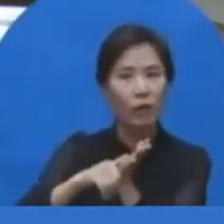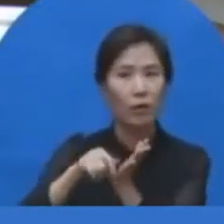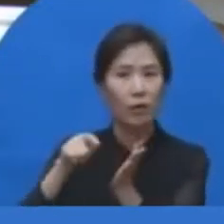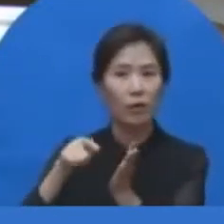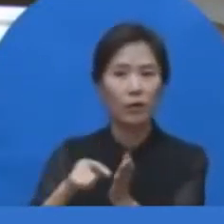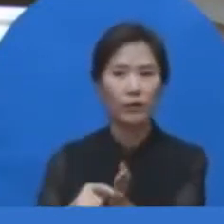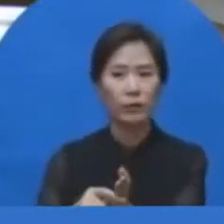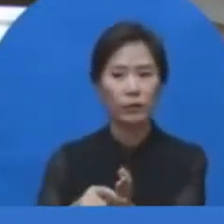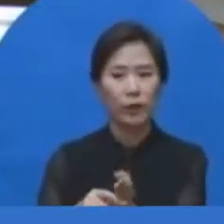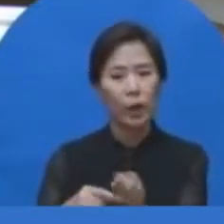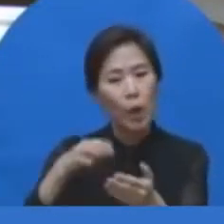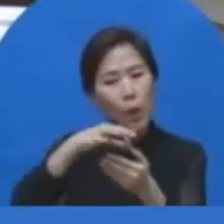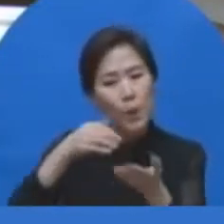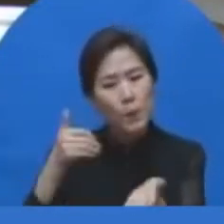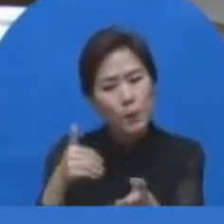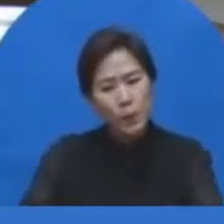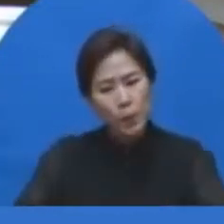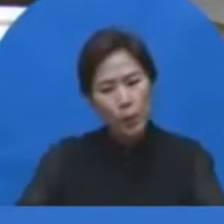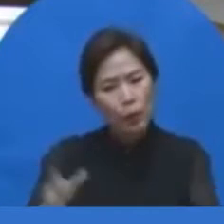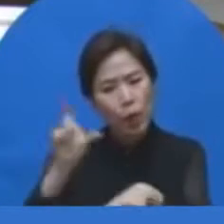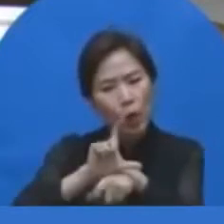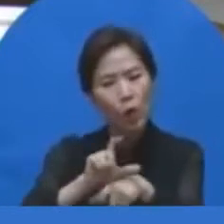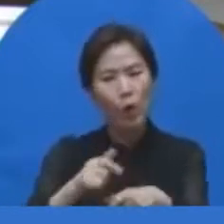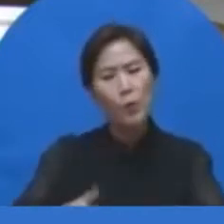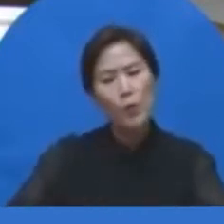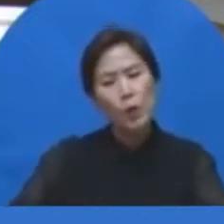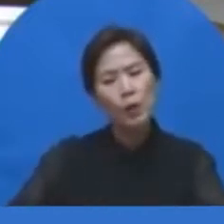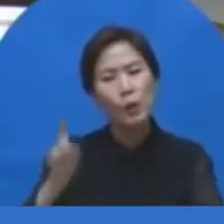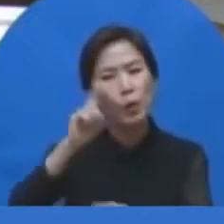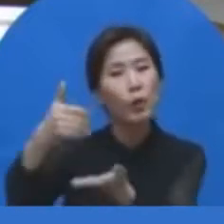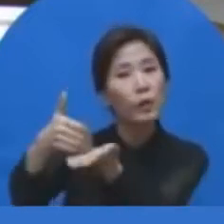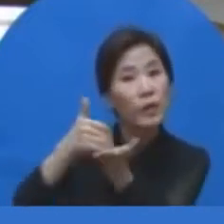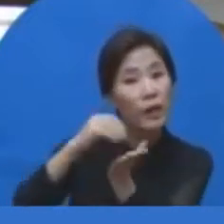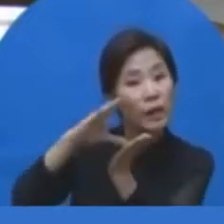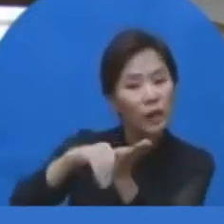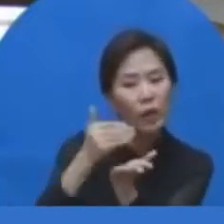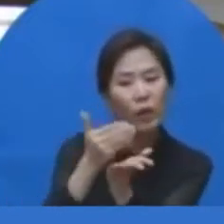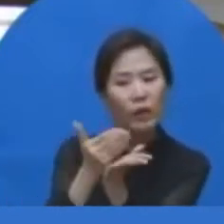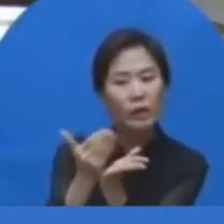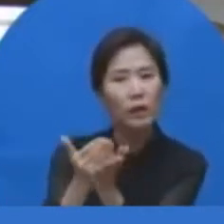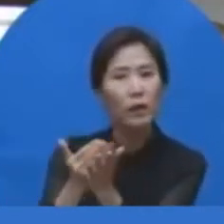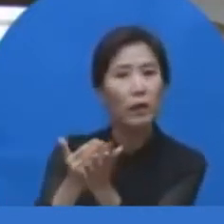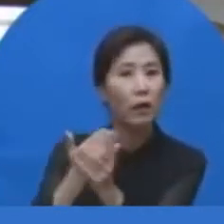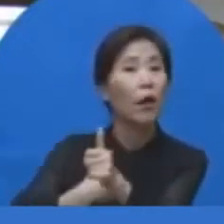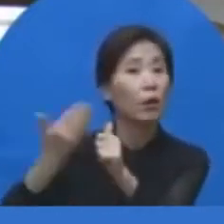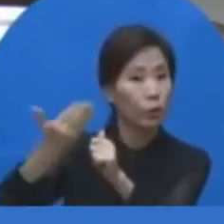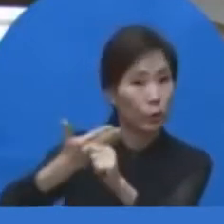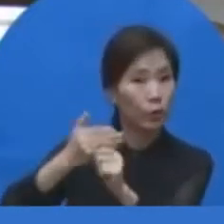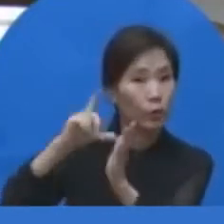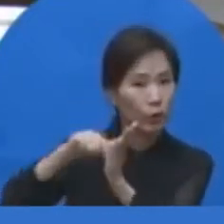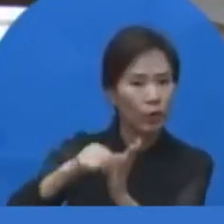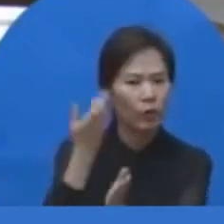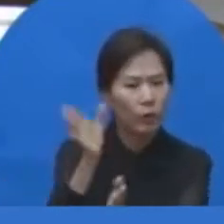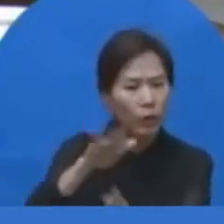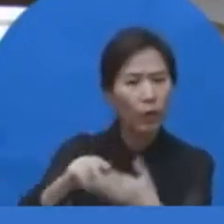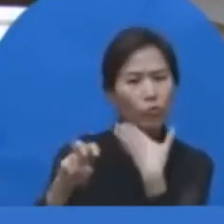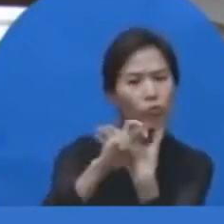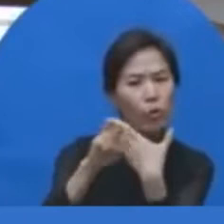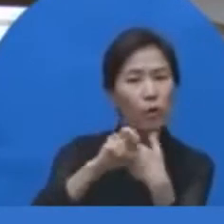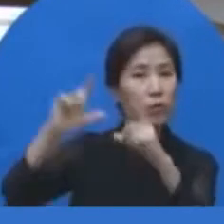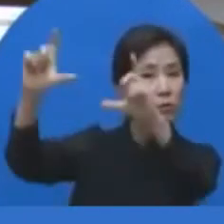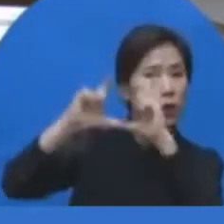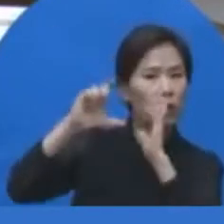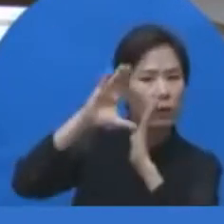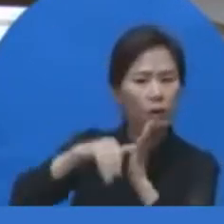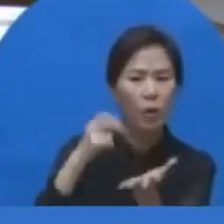행정관청이 어떤 것을 보완 요구할 수 있는지에 대해서만 정하고 있습니다. 거기에 비해서 법의 노조 통보는 법률에 어떠한